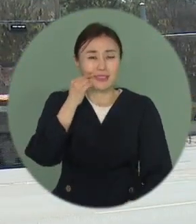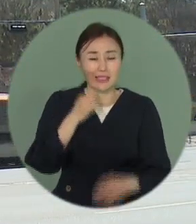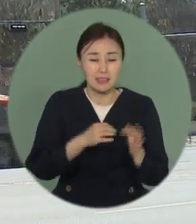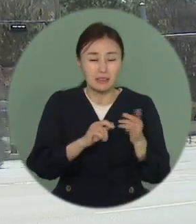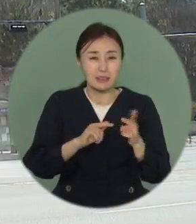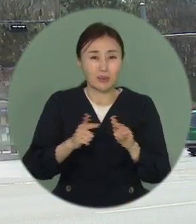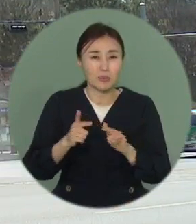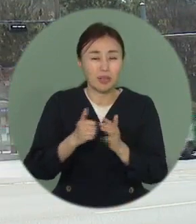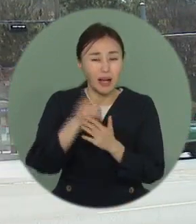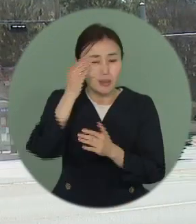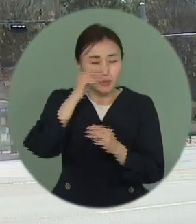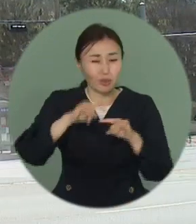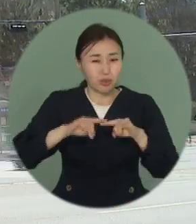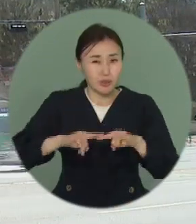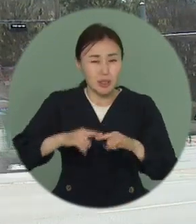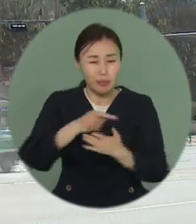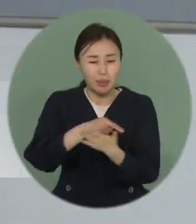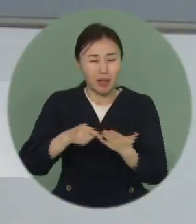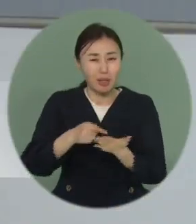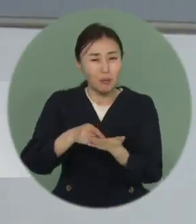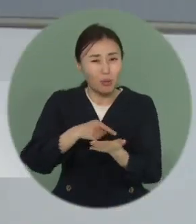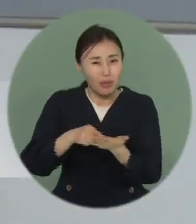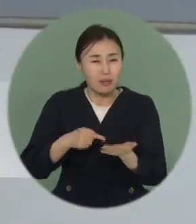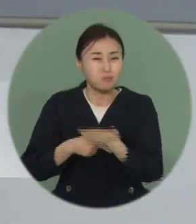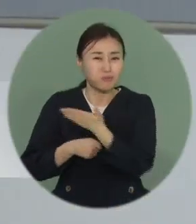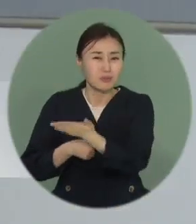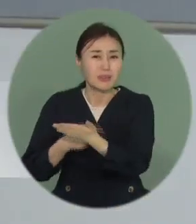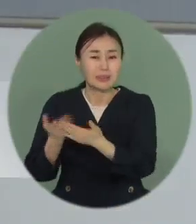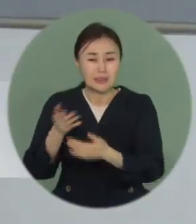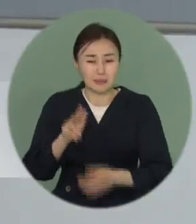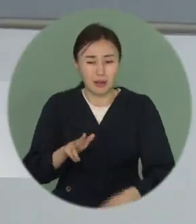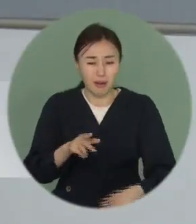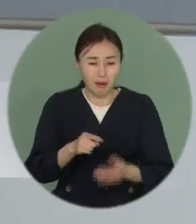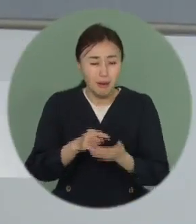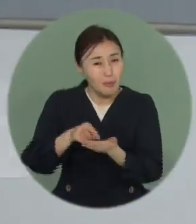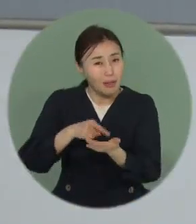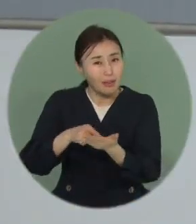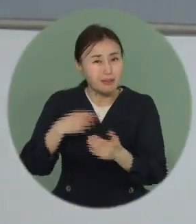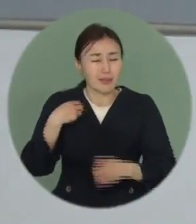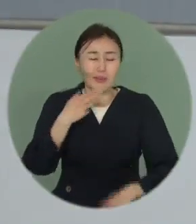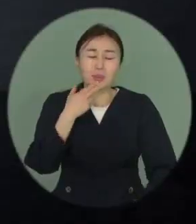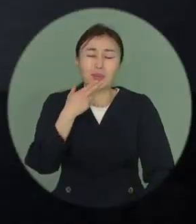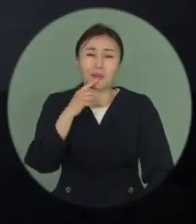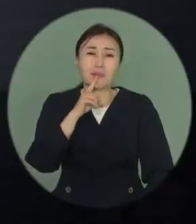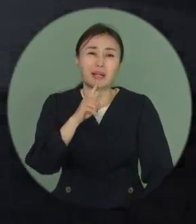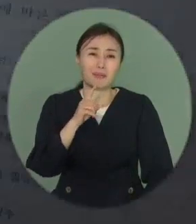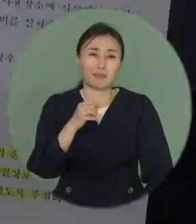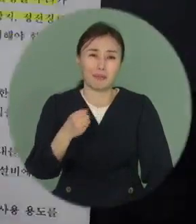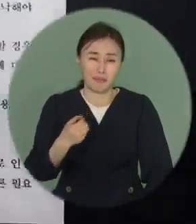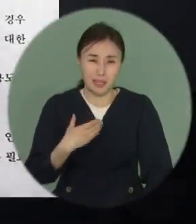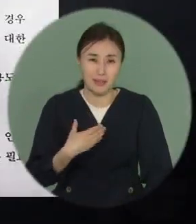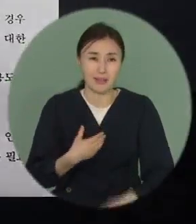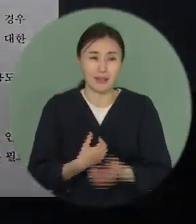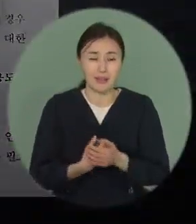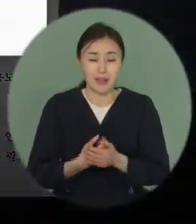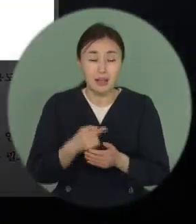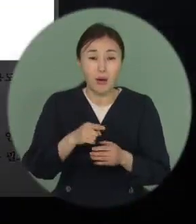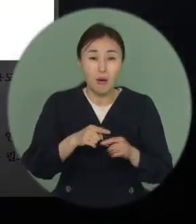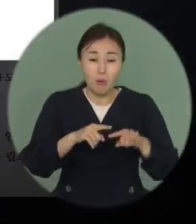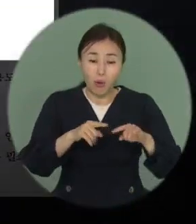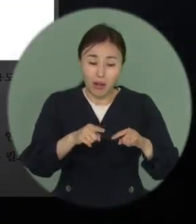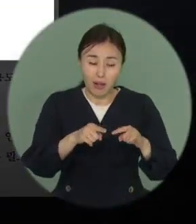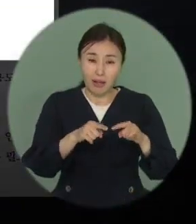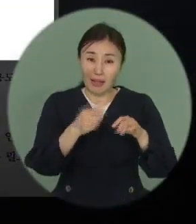상인들은 한전의 피해보상을 요청했지만 돌아온 답변은 배상책임이 없다 는 말 한전은 기본 공급